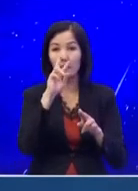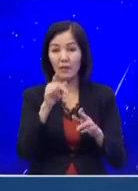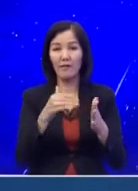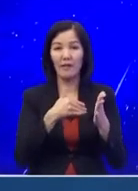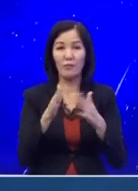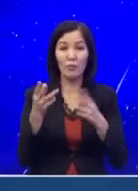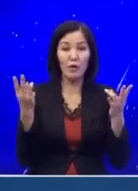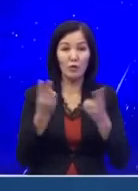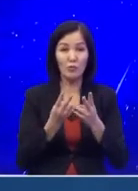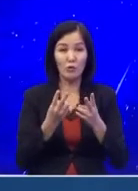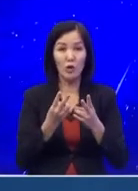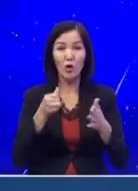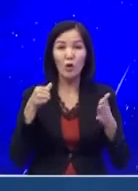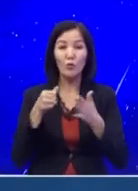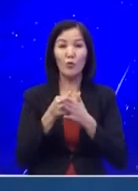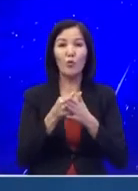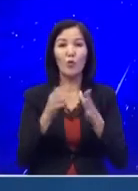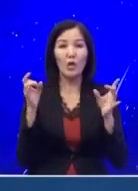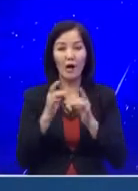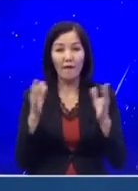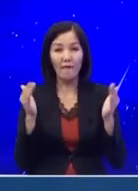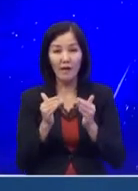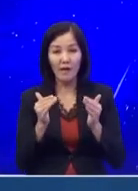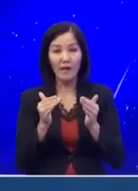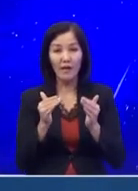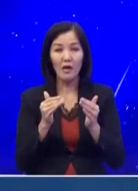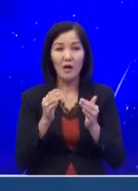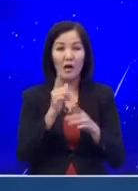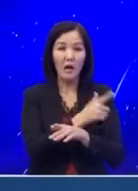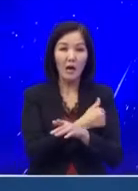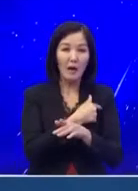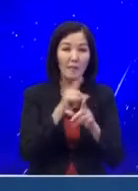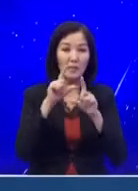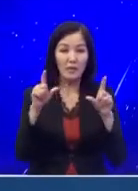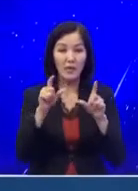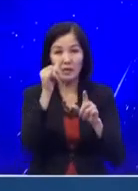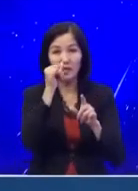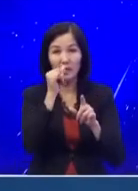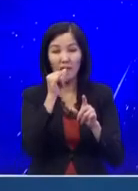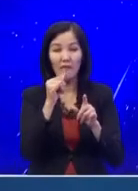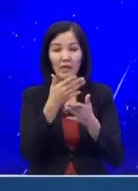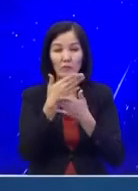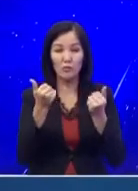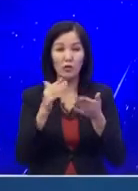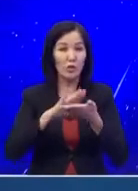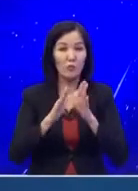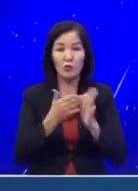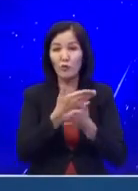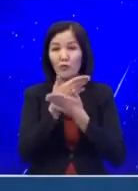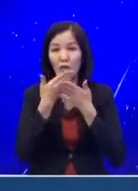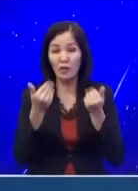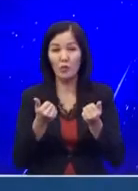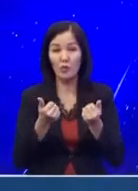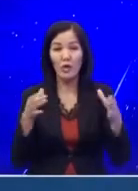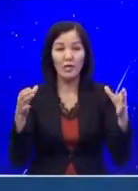есть добраться до аптеки, до кафе зачастую это невозможно. Поэтому департамент, он работает в